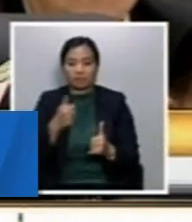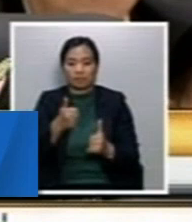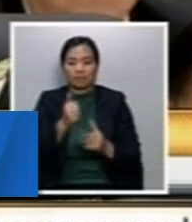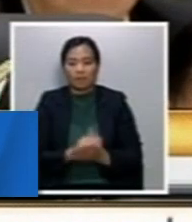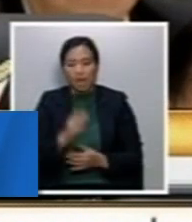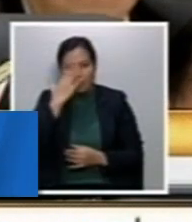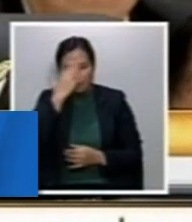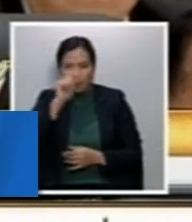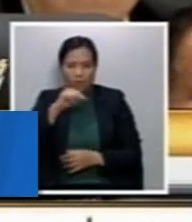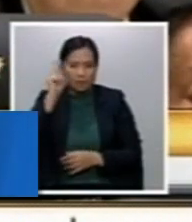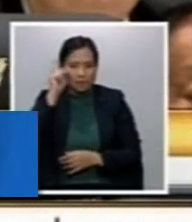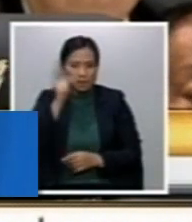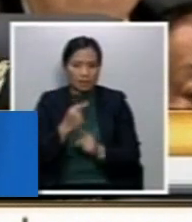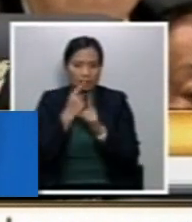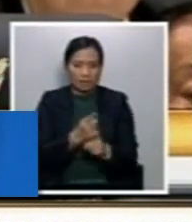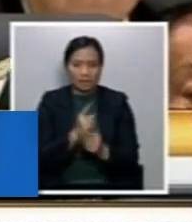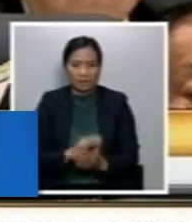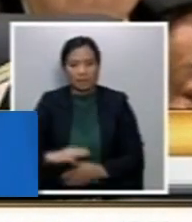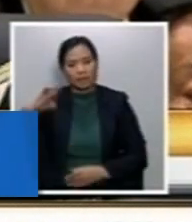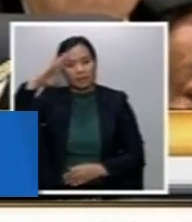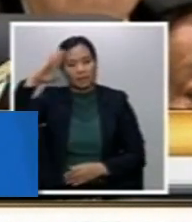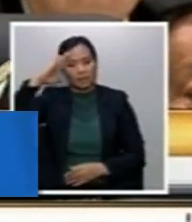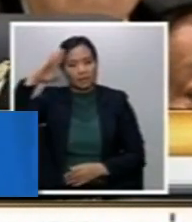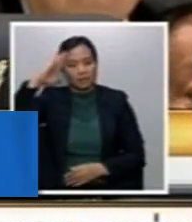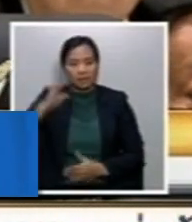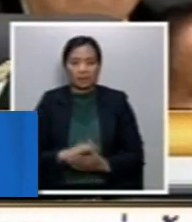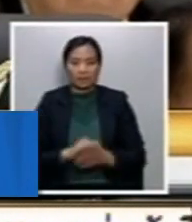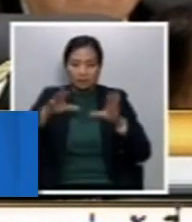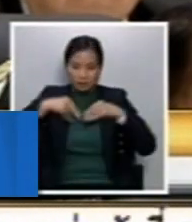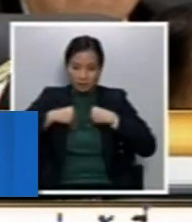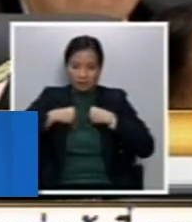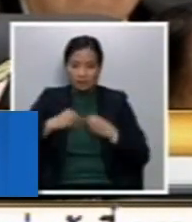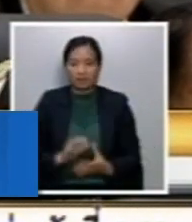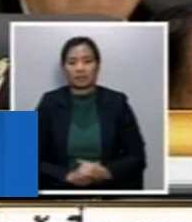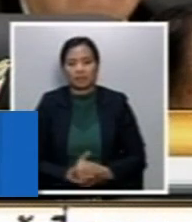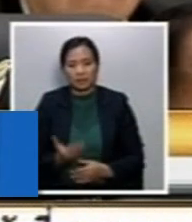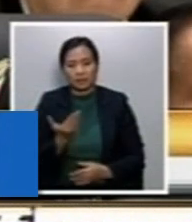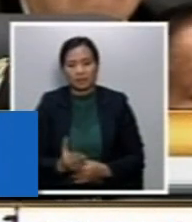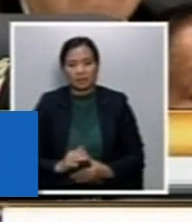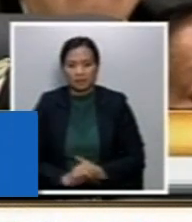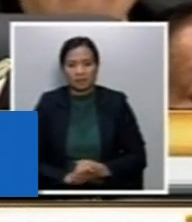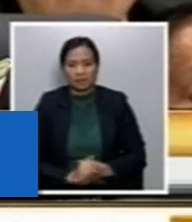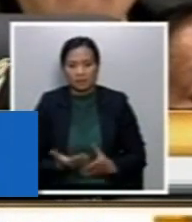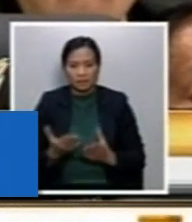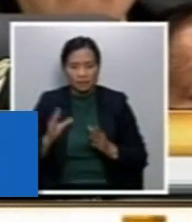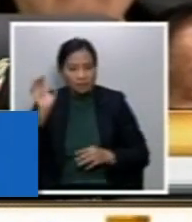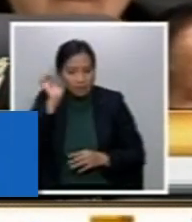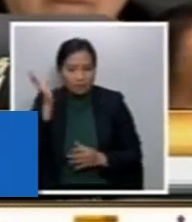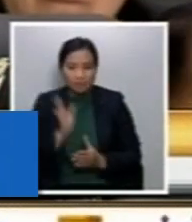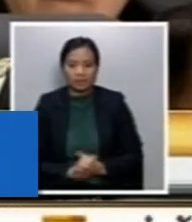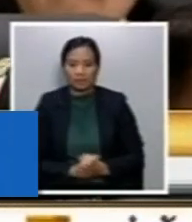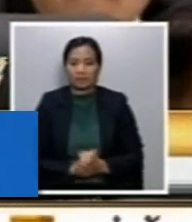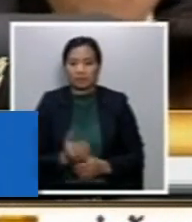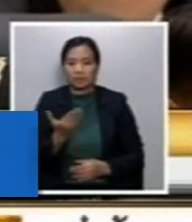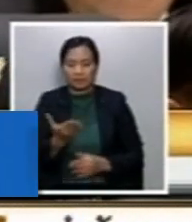พราะว่าตามข่าวที่ออกนี่มีแค่นายทหารสิบโท2ท่านที่ไปมอบตัวซึ่งผมเชื่อว่าวันนี้ไม่มีใครเชื่อหรอกครับท่านถ้าการ